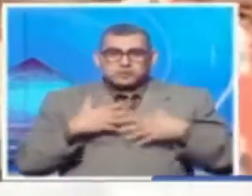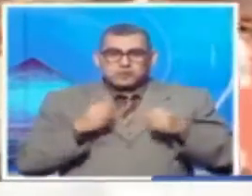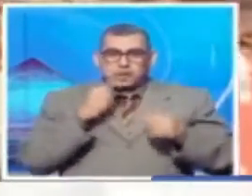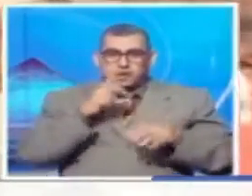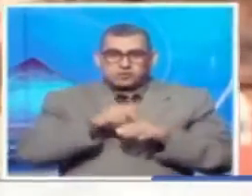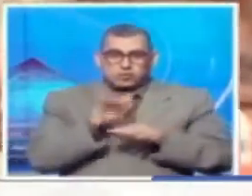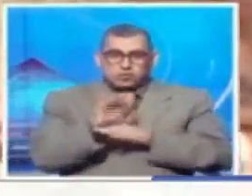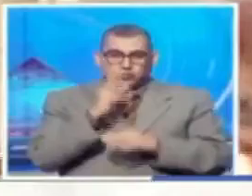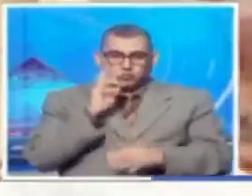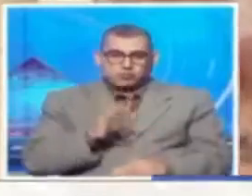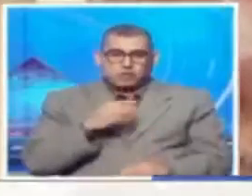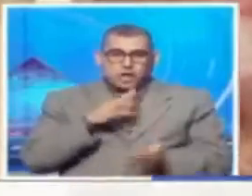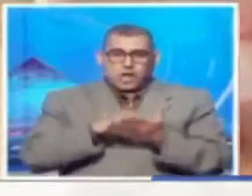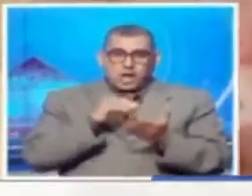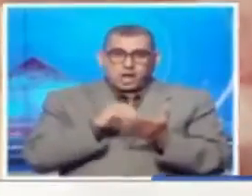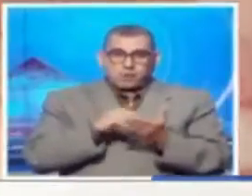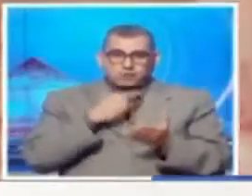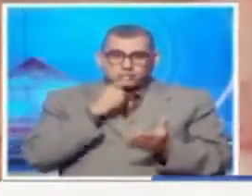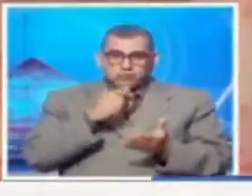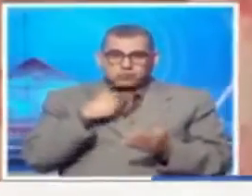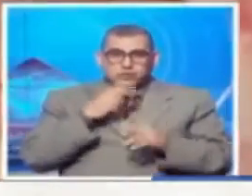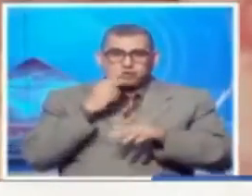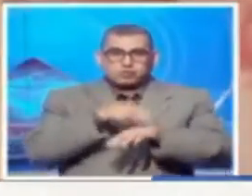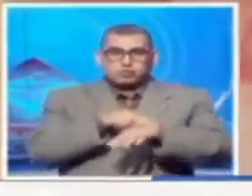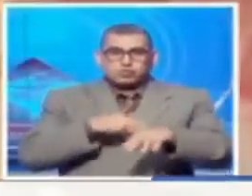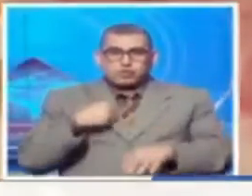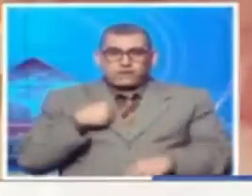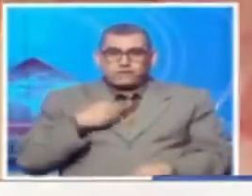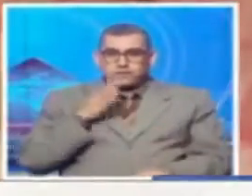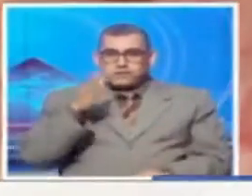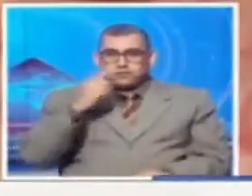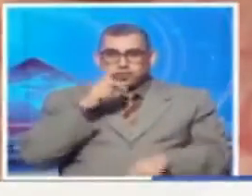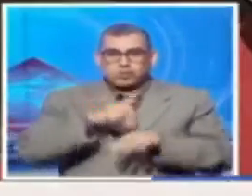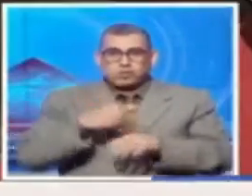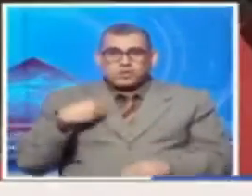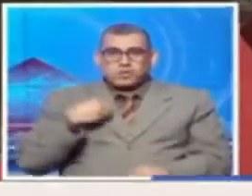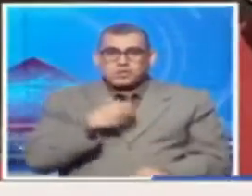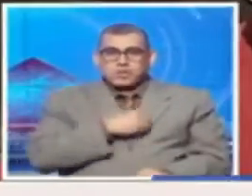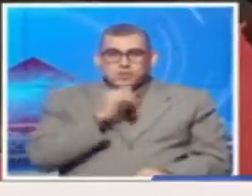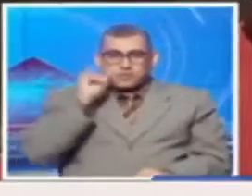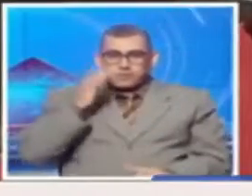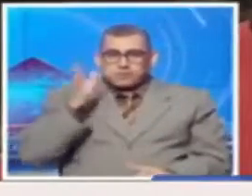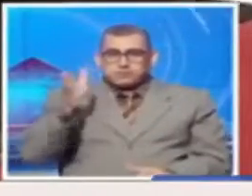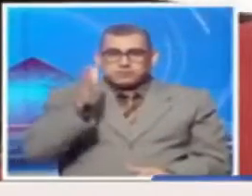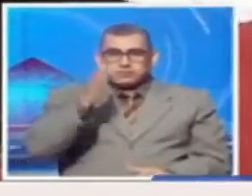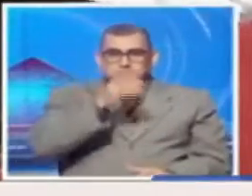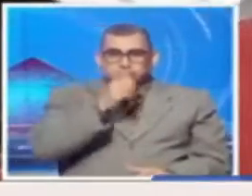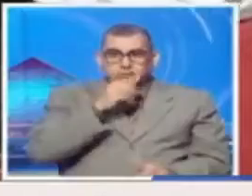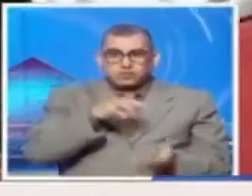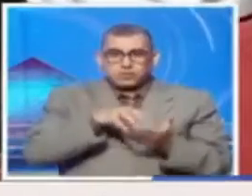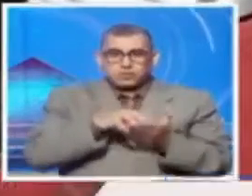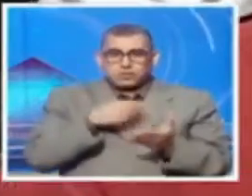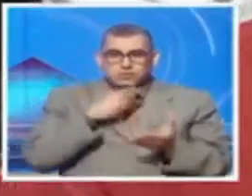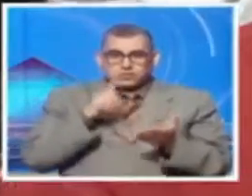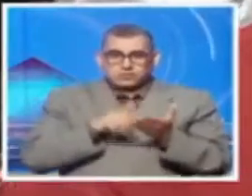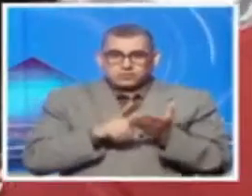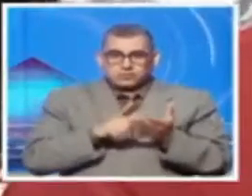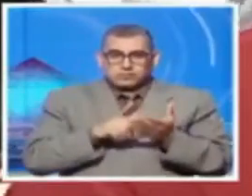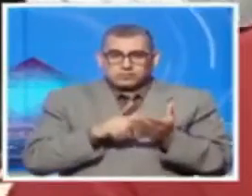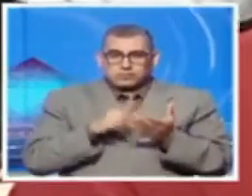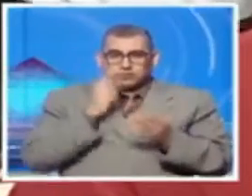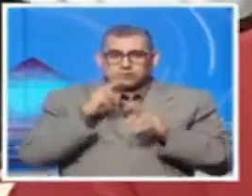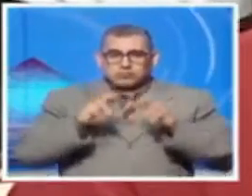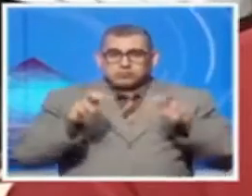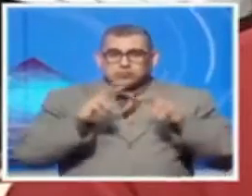الحيوانات. دورنا بيبدأ بأن احنا جهة إشراف على جميع مديريات الطب البيطري بمستوى الجمهورية، ومن هنا أن احنا ممكن بنشرف